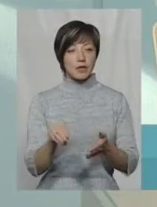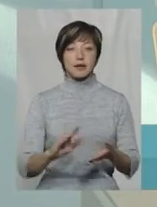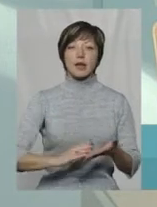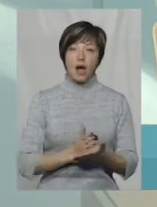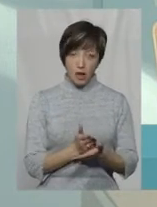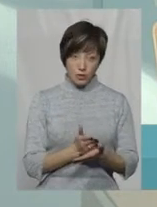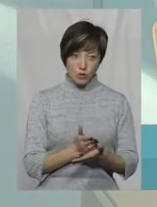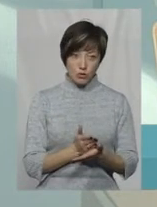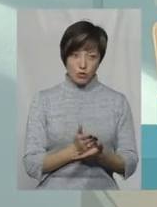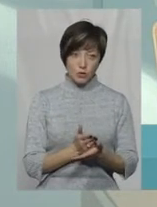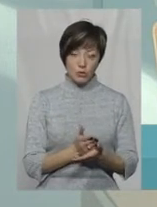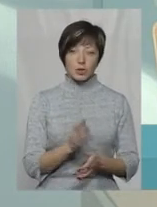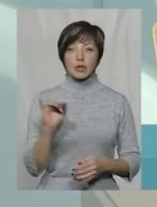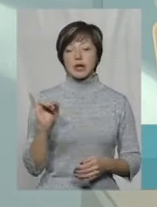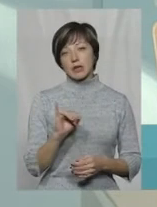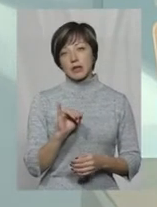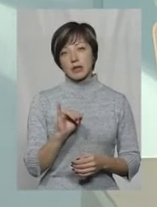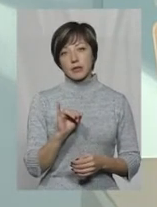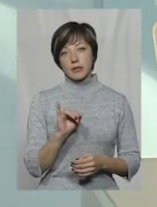якісну і